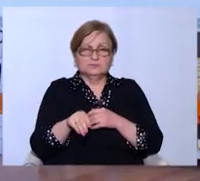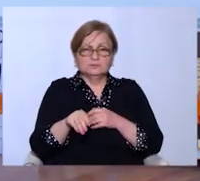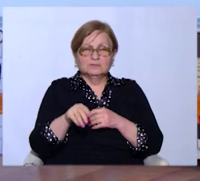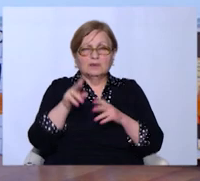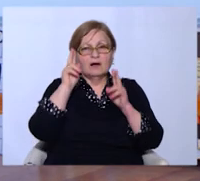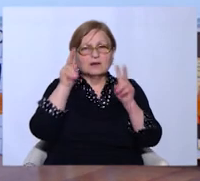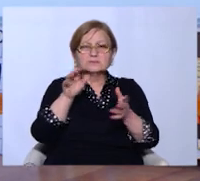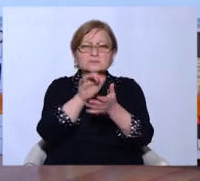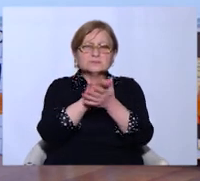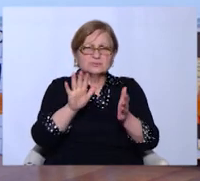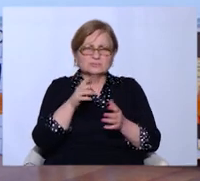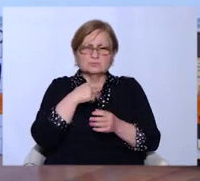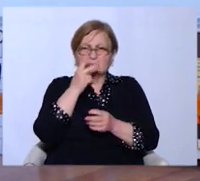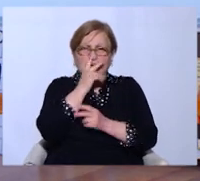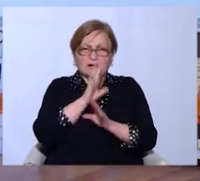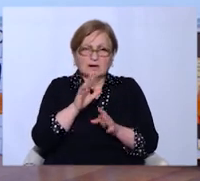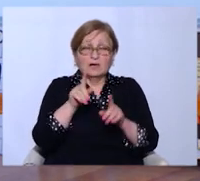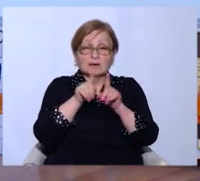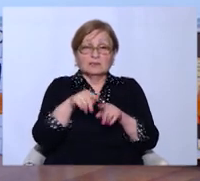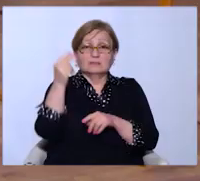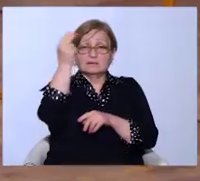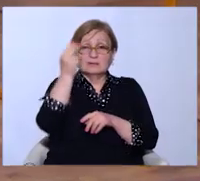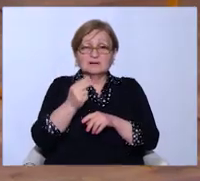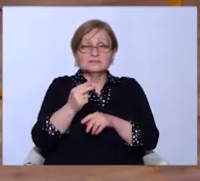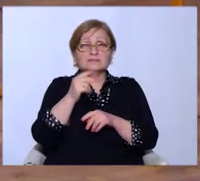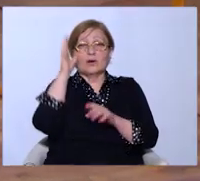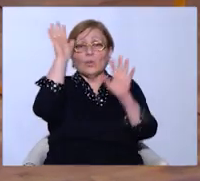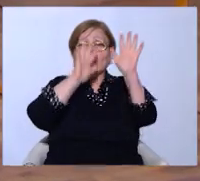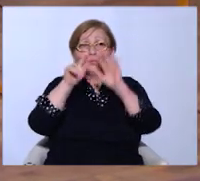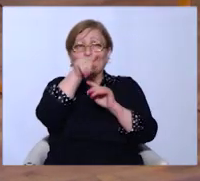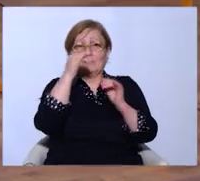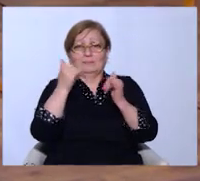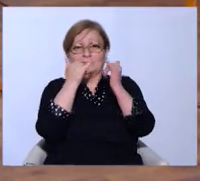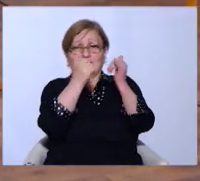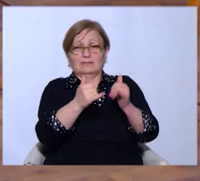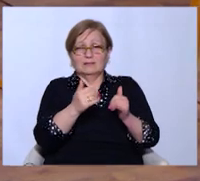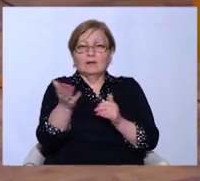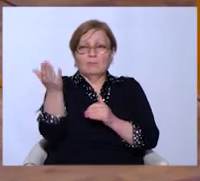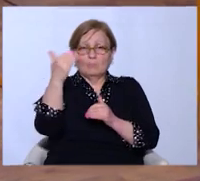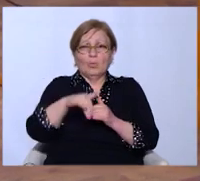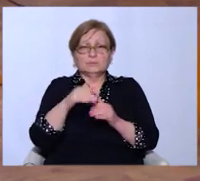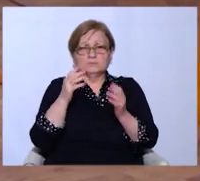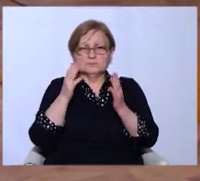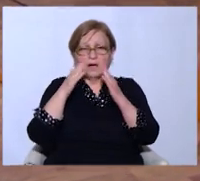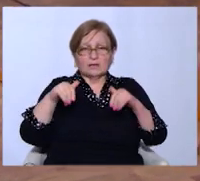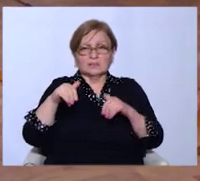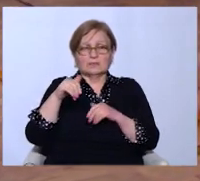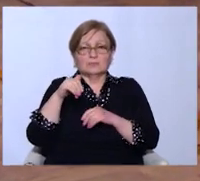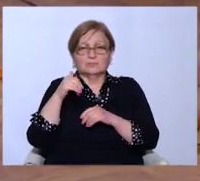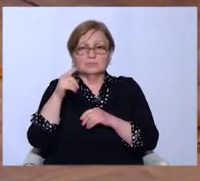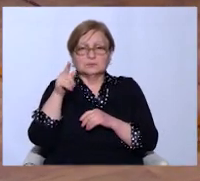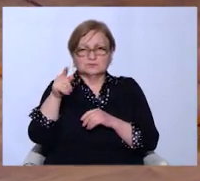არც კი გიცნობდი, არც კი მენახე, ისე ხატავდა თამარს ვრუბელი. ხარ დანგრეული შენ მოდინახე, ფეხმოტეხილი შენ ხარ